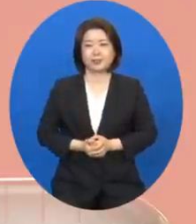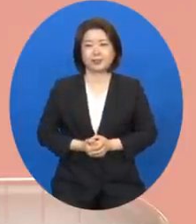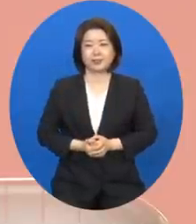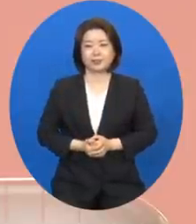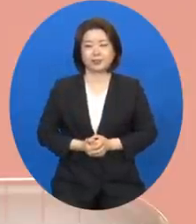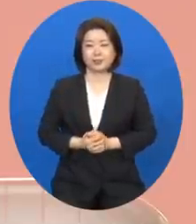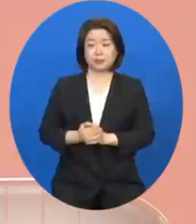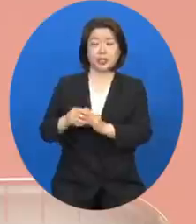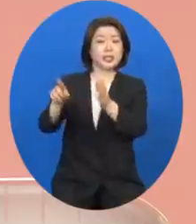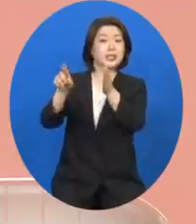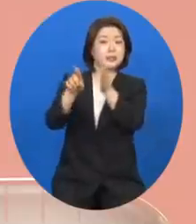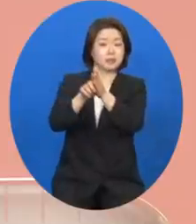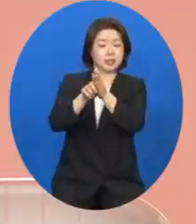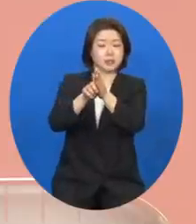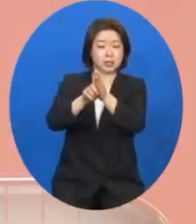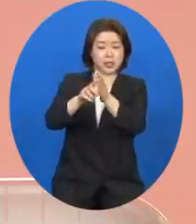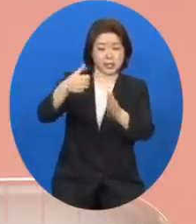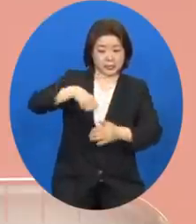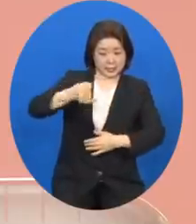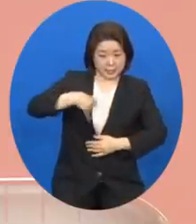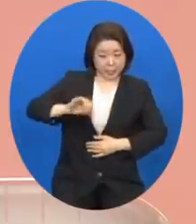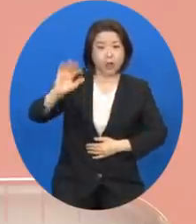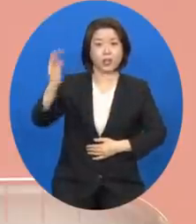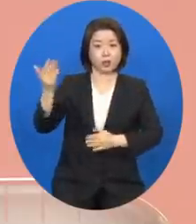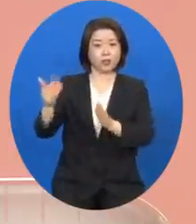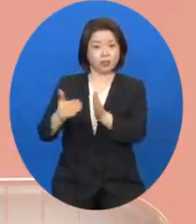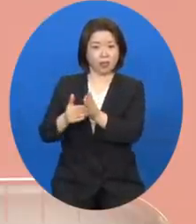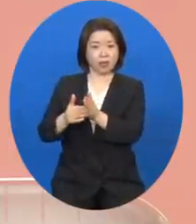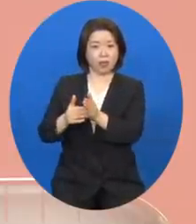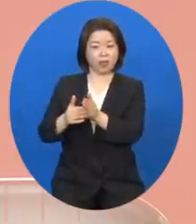그 믿음의 자녀가 되었다.